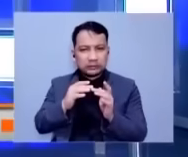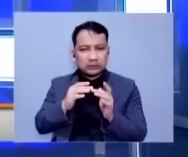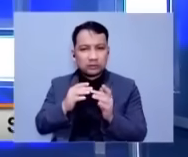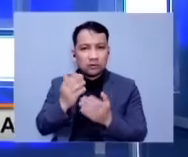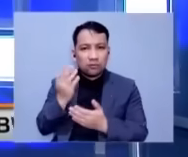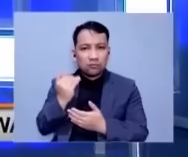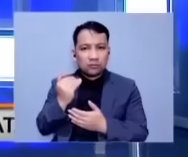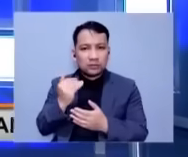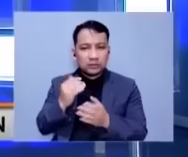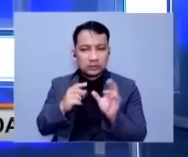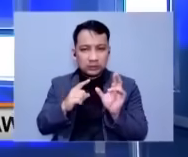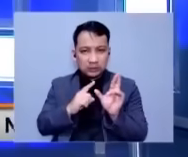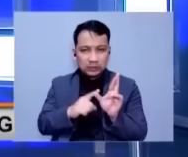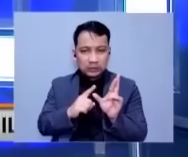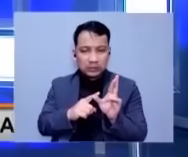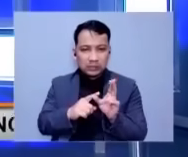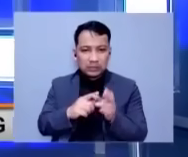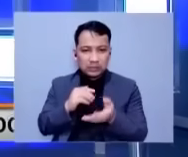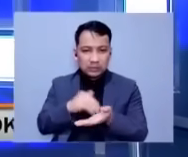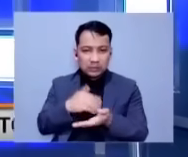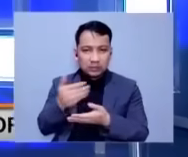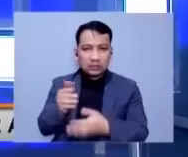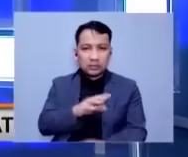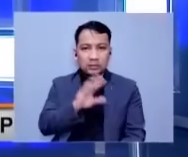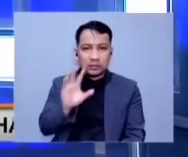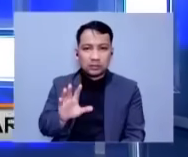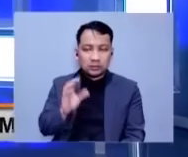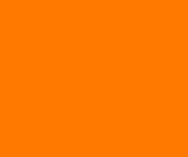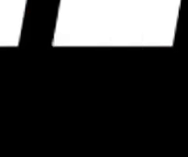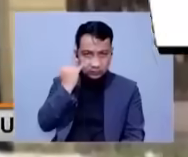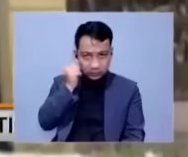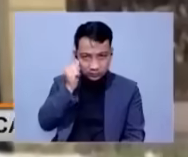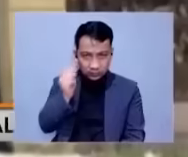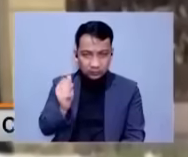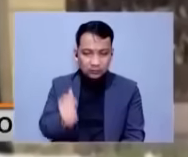magre-reseta ng gamot. Nasa frontline ng balitang iyan si John Arroa.